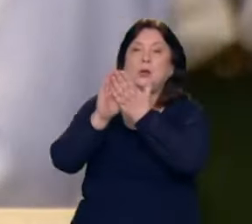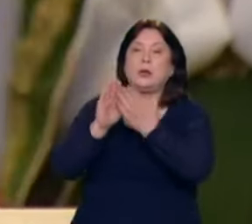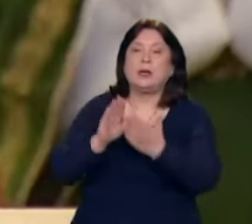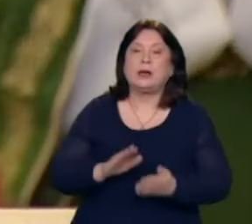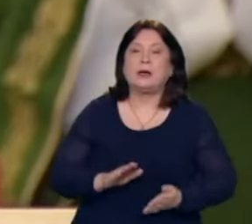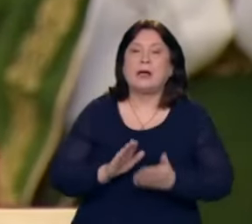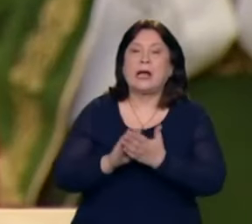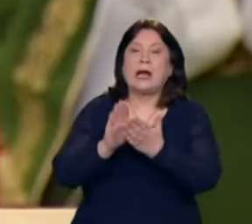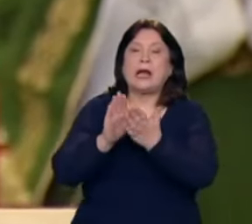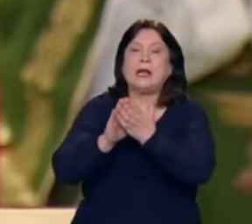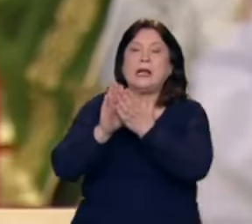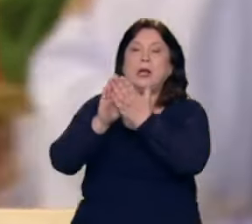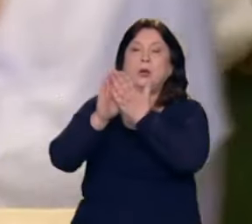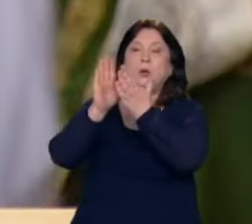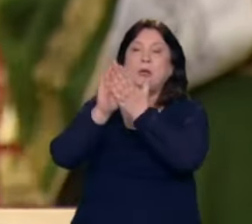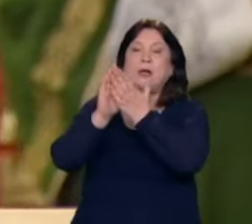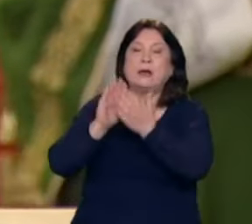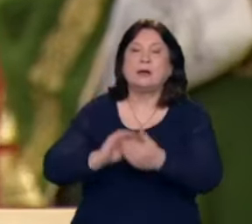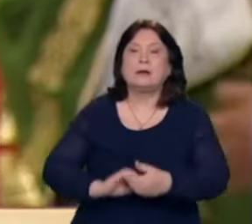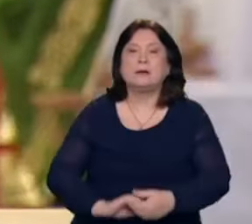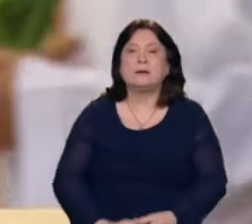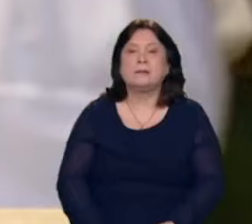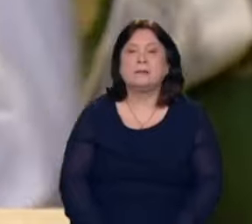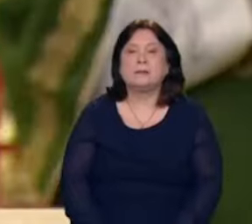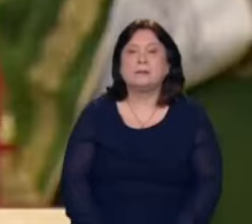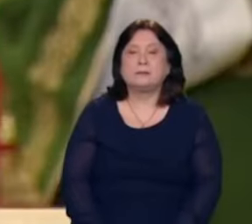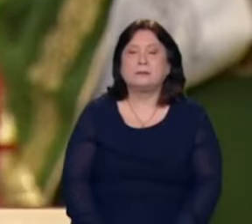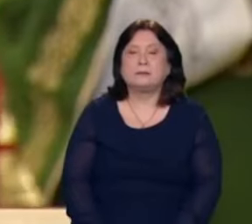Alleluja Alleluja